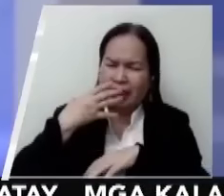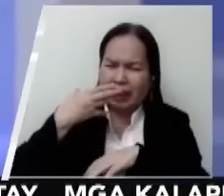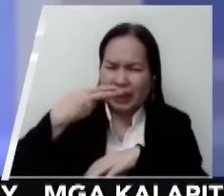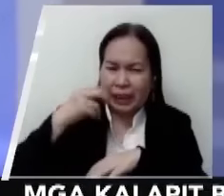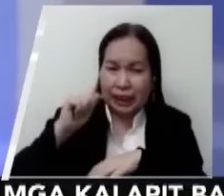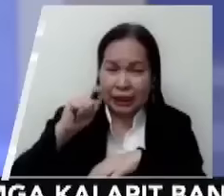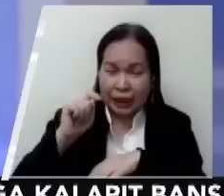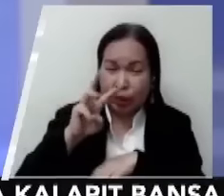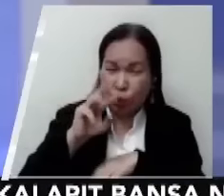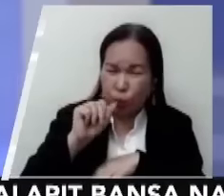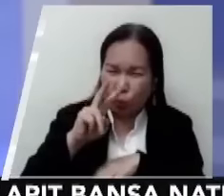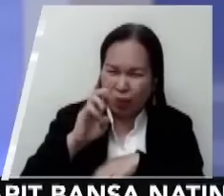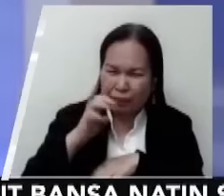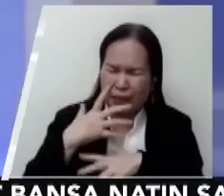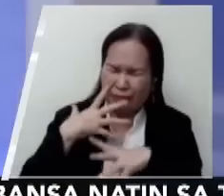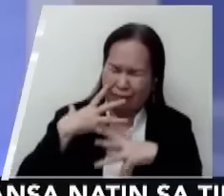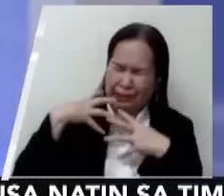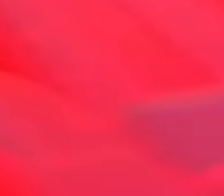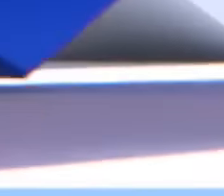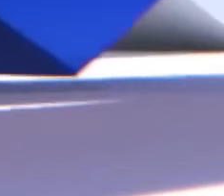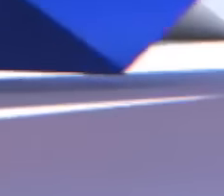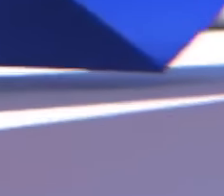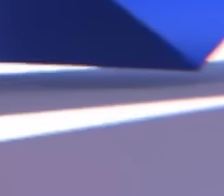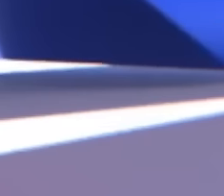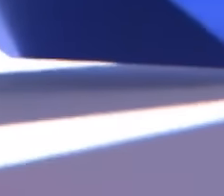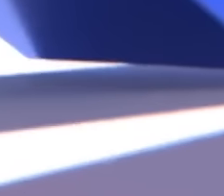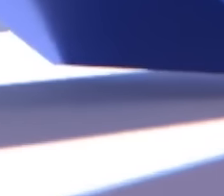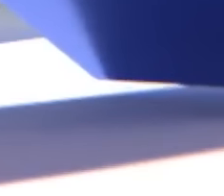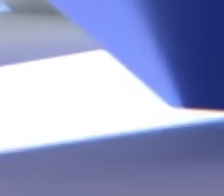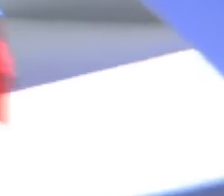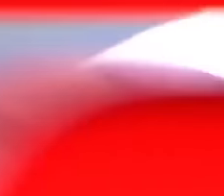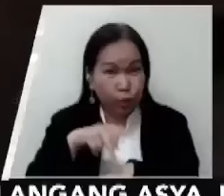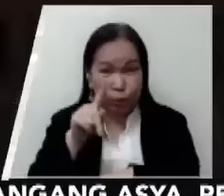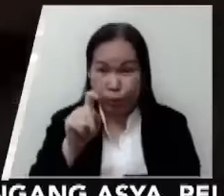nararanasan sa bansa? Nakatutok si Mark Salazar.